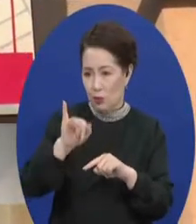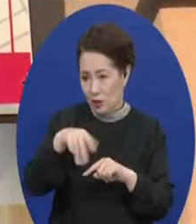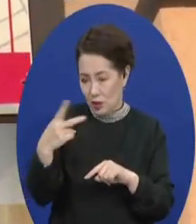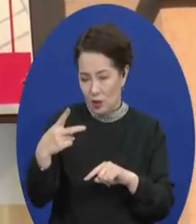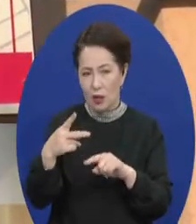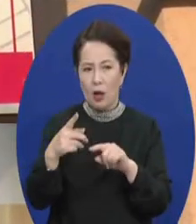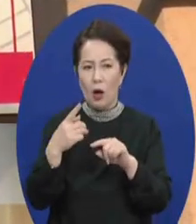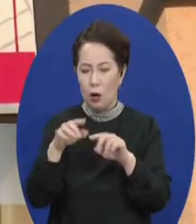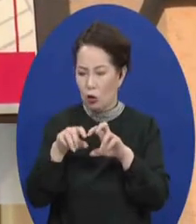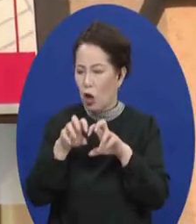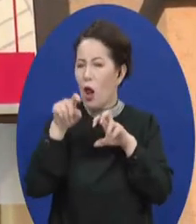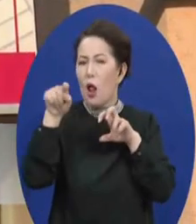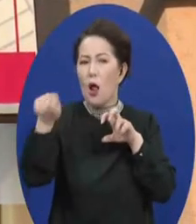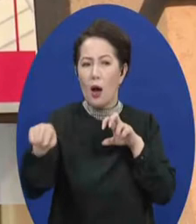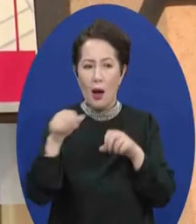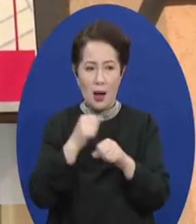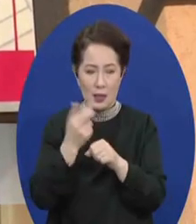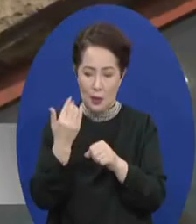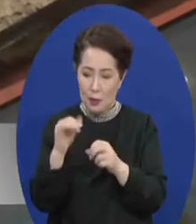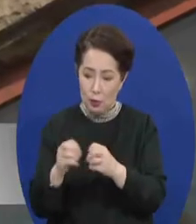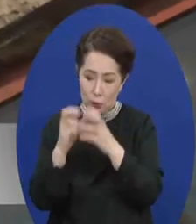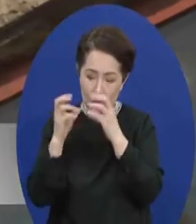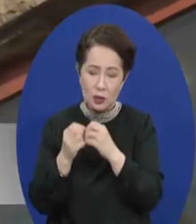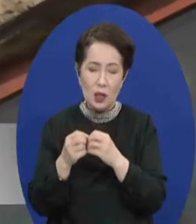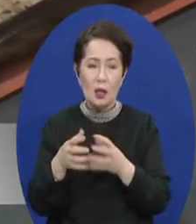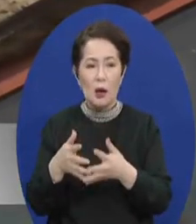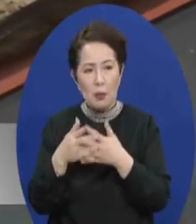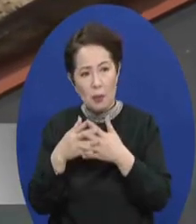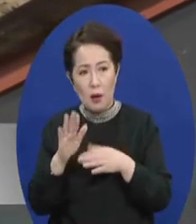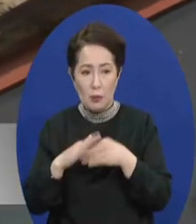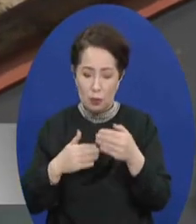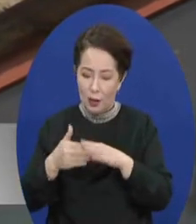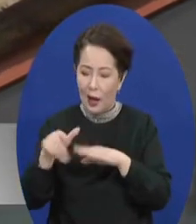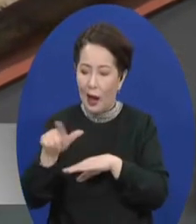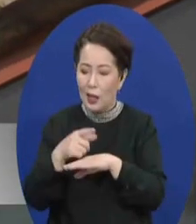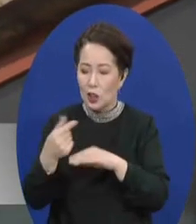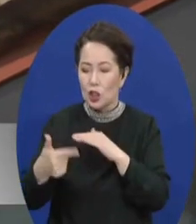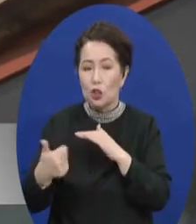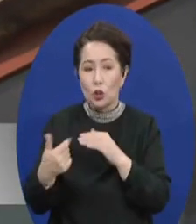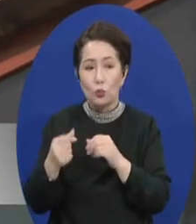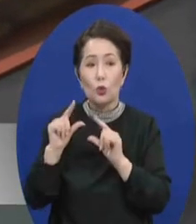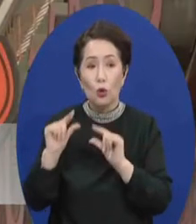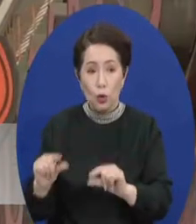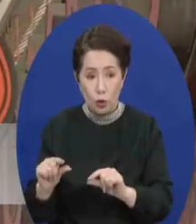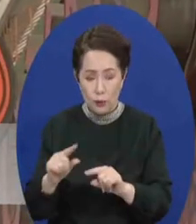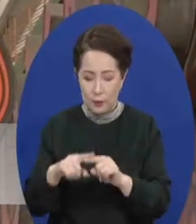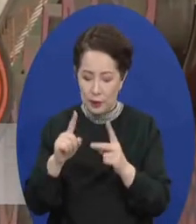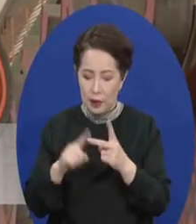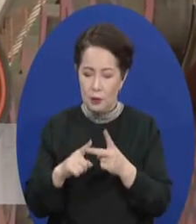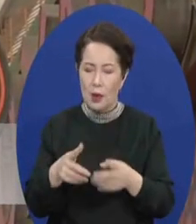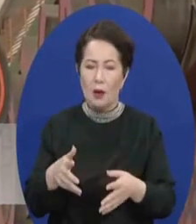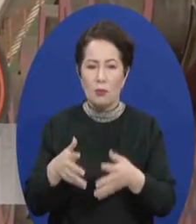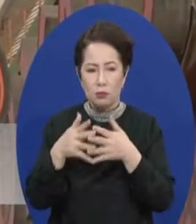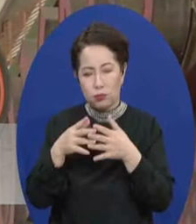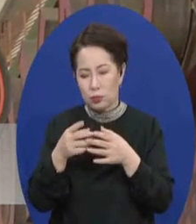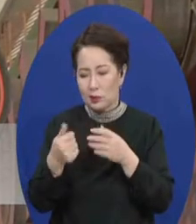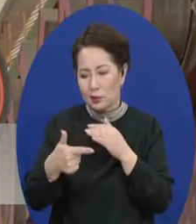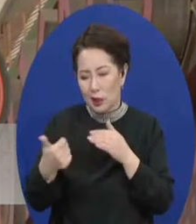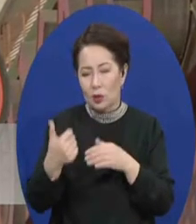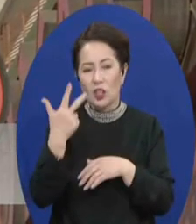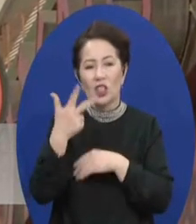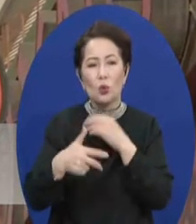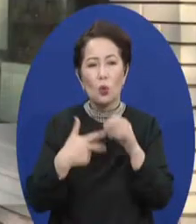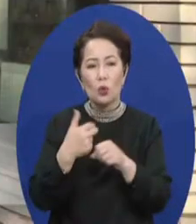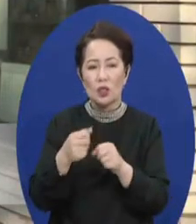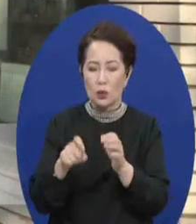Харин хотын алслагдмал бүсэд ажлын байр бий болгож үл хөдлөх хөрөнгөө барьвал газрын төлбөрөөс хөнгөлөө зогсохгүй үл хөдлөх хөрөнгийн татвараас